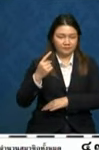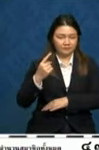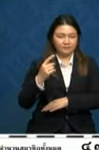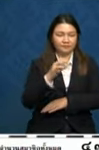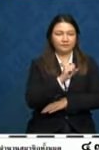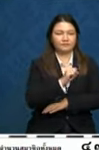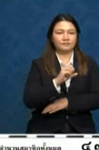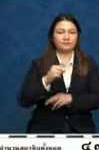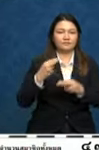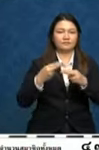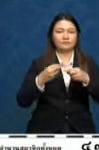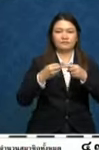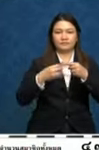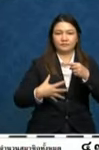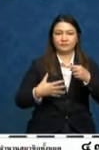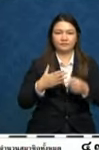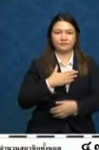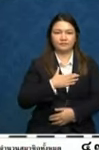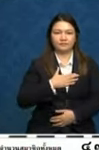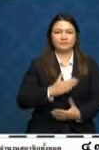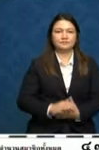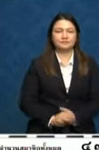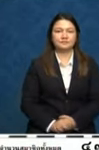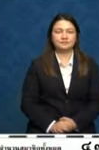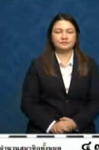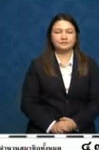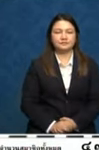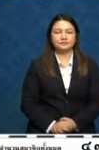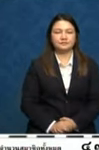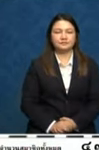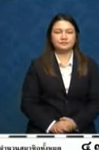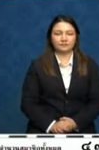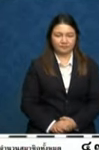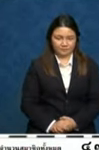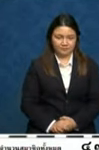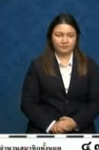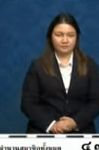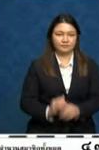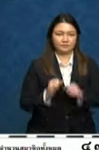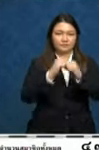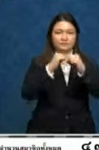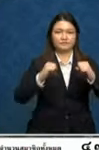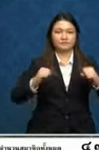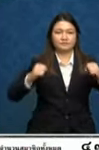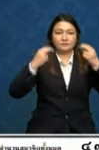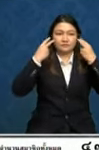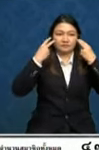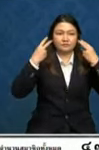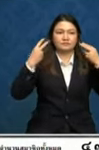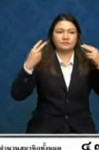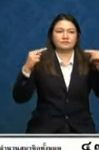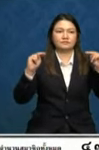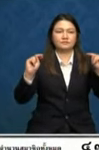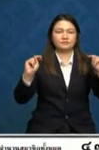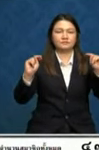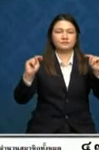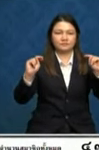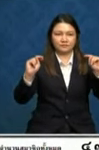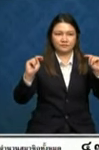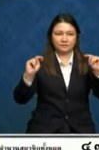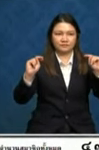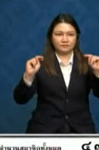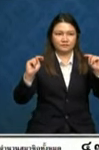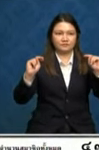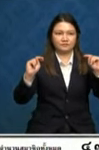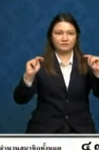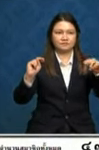อท่านประธานครับในงบของสำนักนายกรัฐมนตรีหมวดกองอำนวยการรักษาความมั่นค